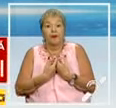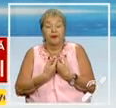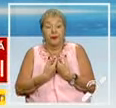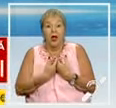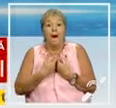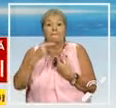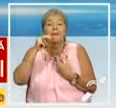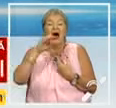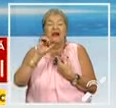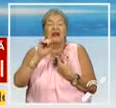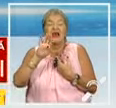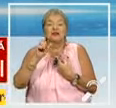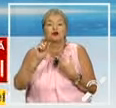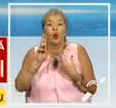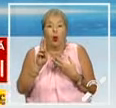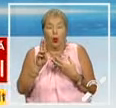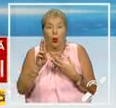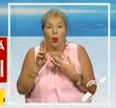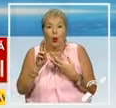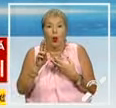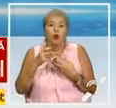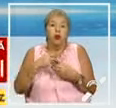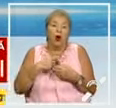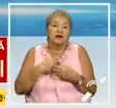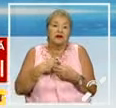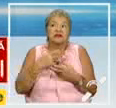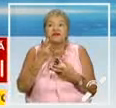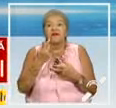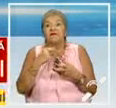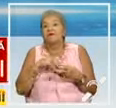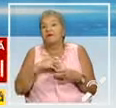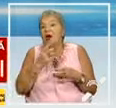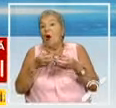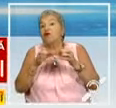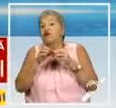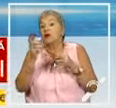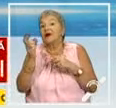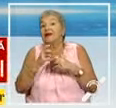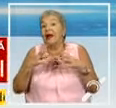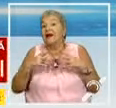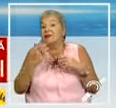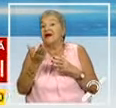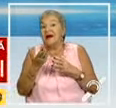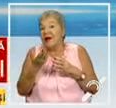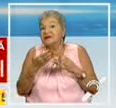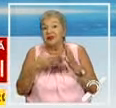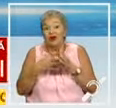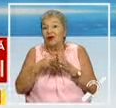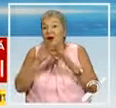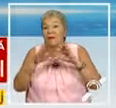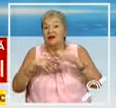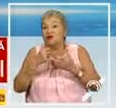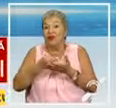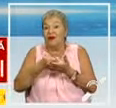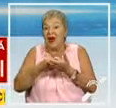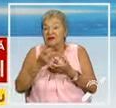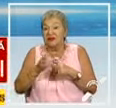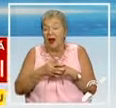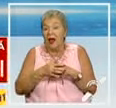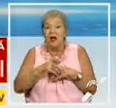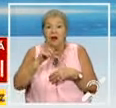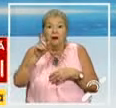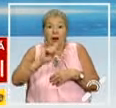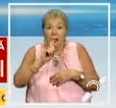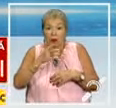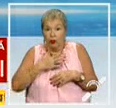Cosmin Marinescu, cel care ar fi fost o variantă din partea Partidului Național Liberal pentru acest portofoliu, nu și-ar dori să